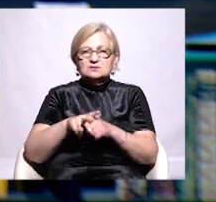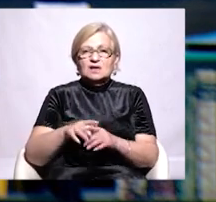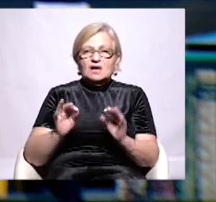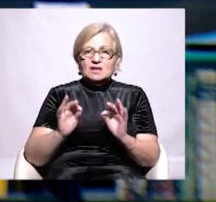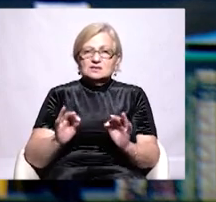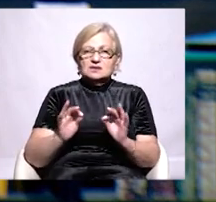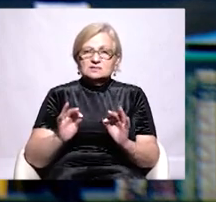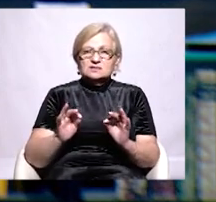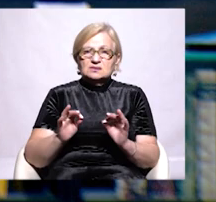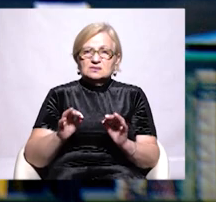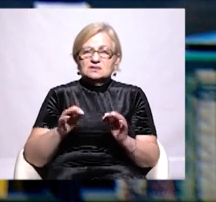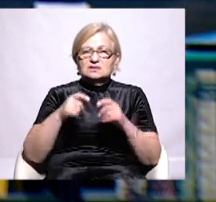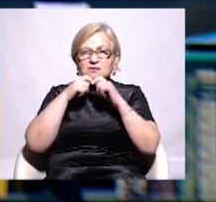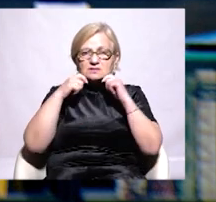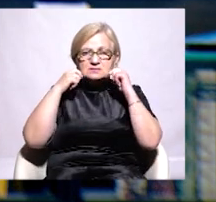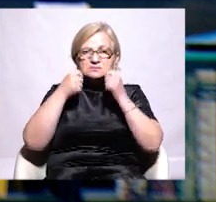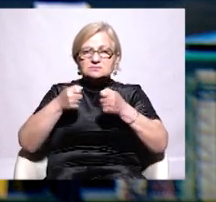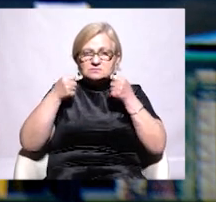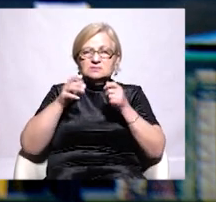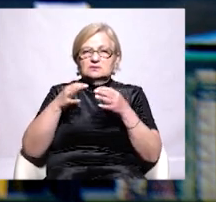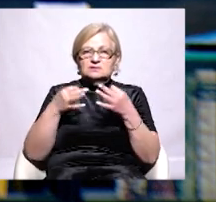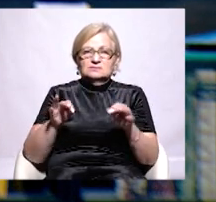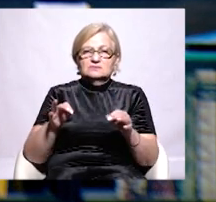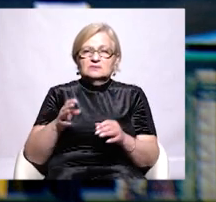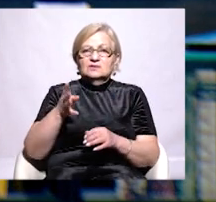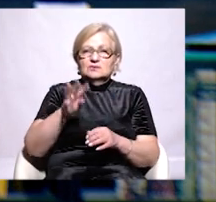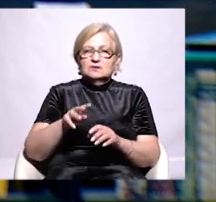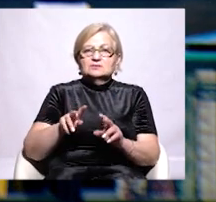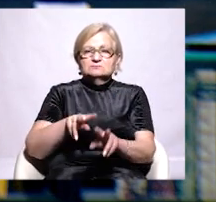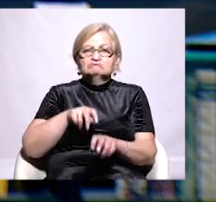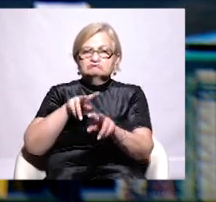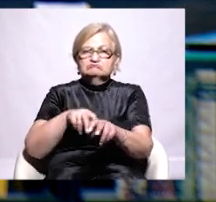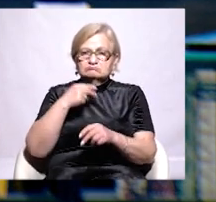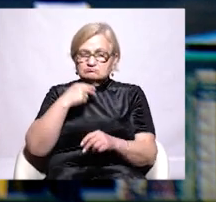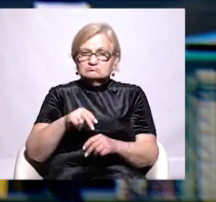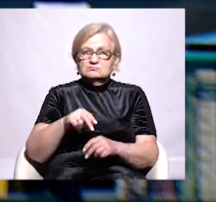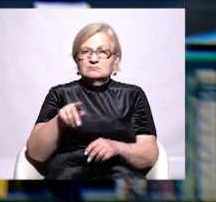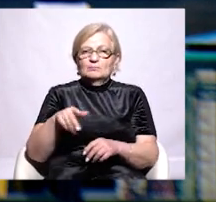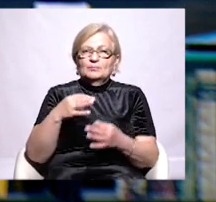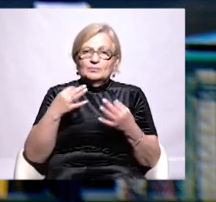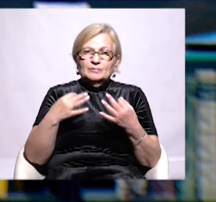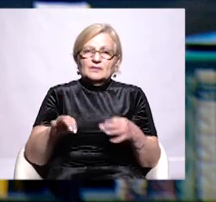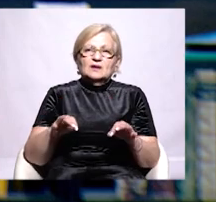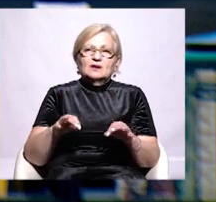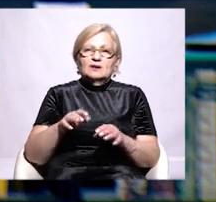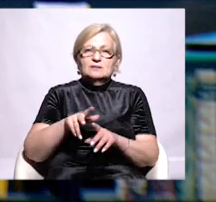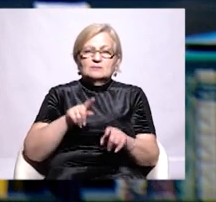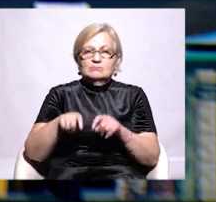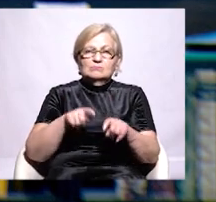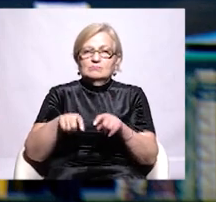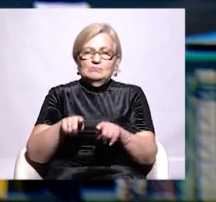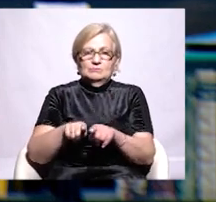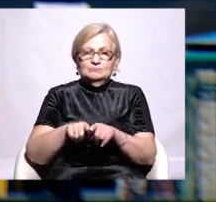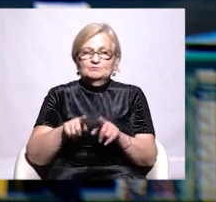არის, როდესაც ლაგამიშვებული მოდის ცხენი. Ოთხით ჭენებით მოდის, თო ხარიკით კიდე უფრო მეტად აჩქარებული